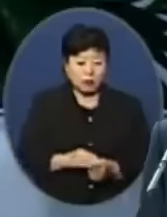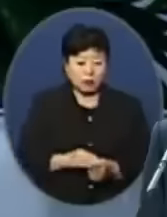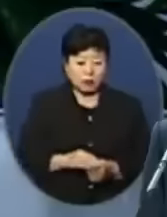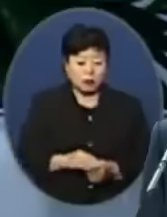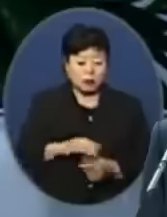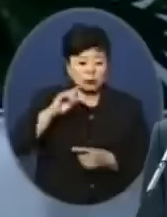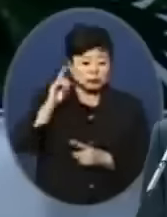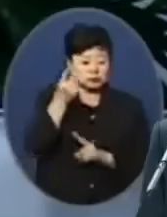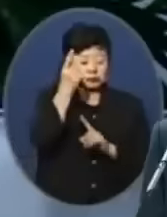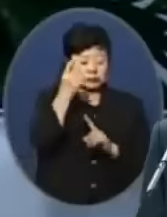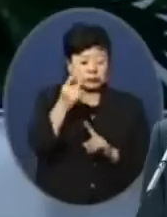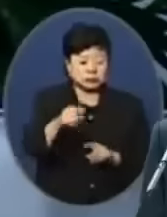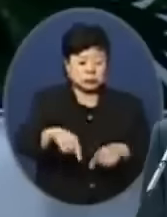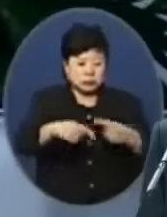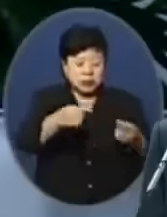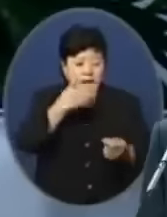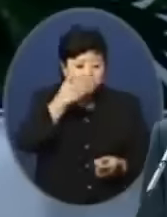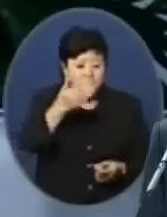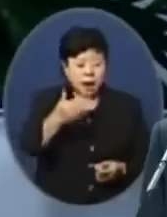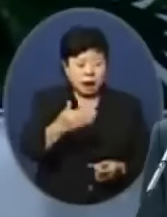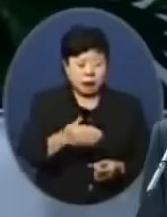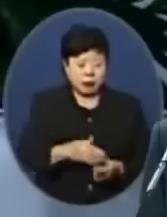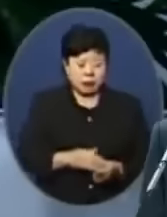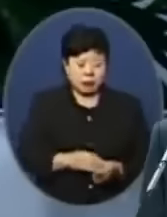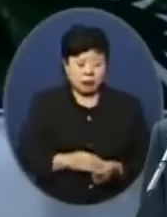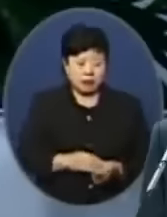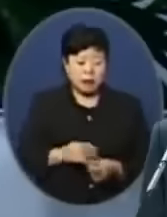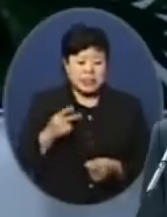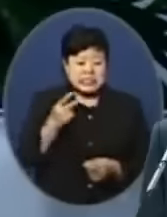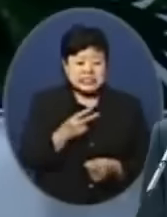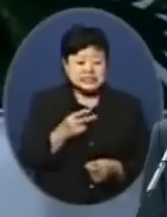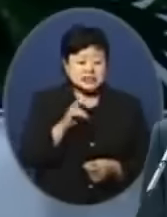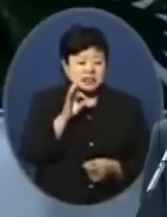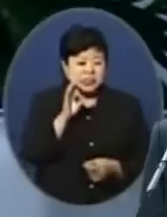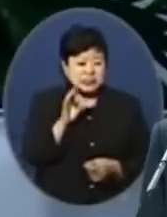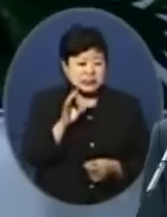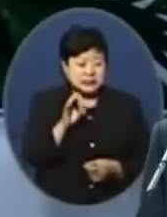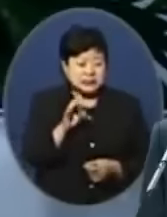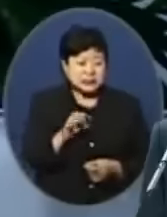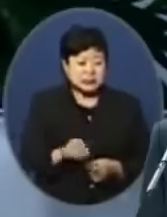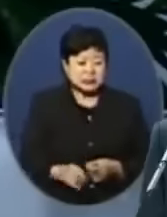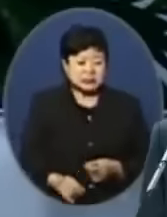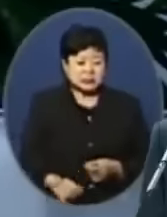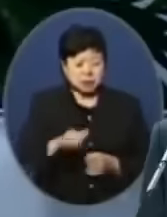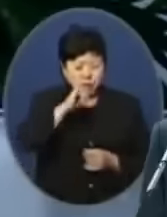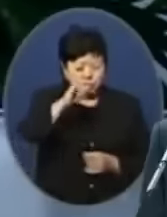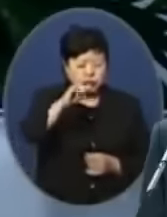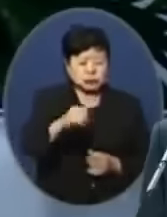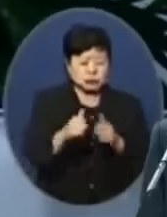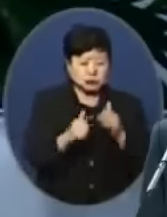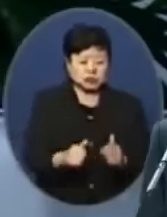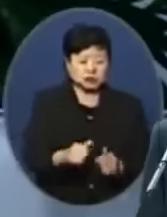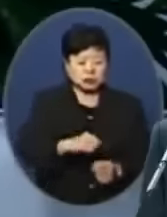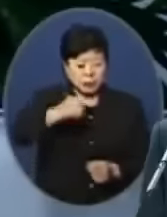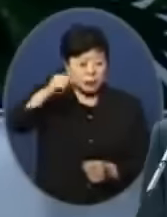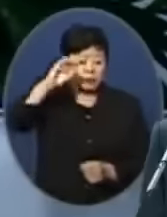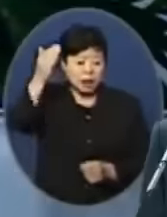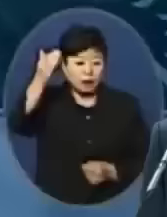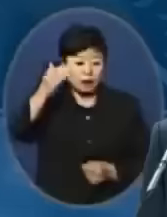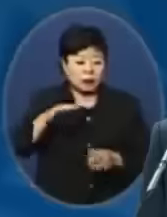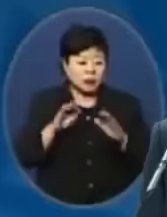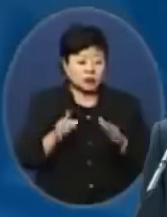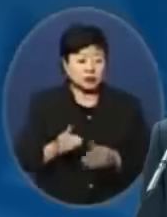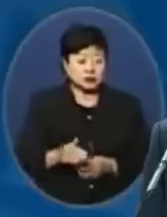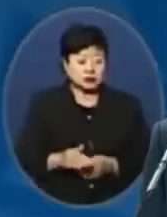복귀하여 최고 연병을 받는 선수로 우뚝 섰고 2010년에 최우수 선수에 선정되었습니다. 이 선수가 바로